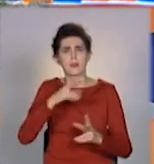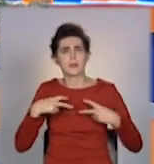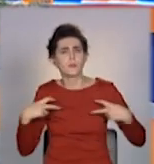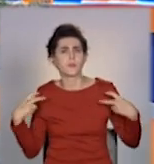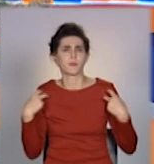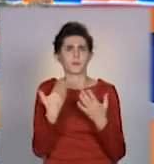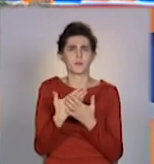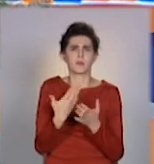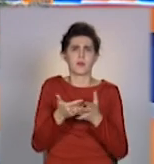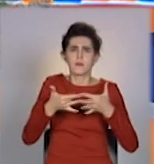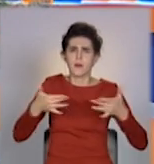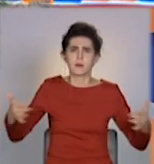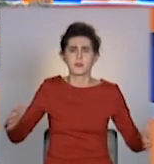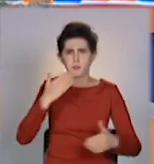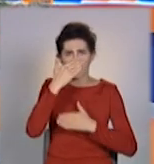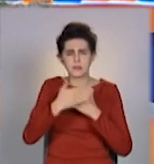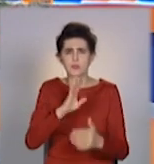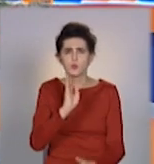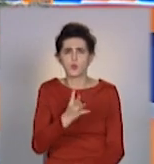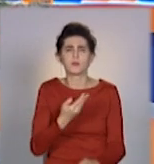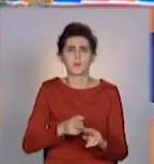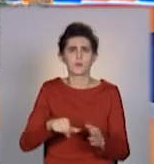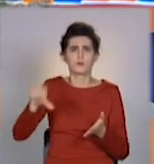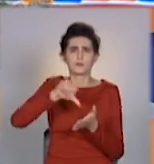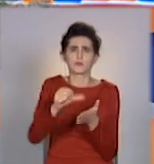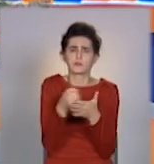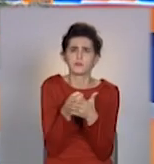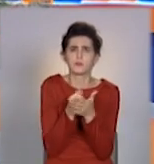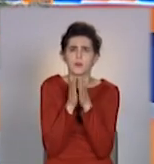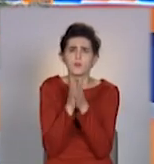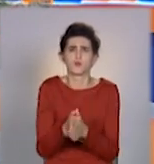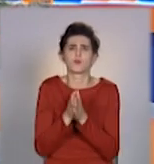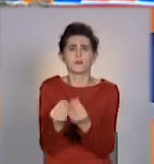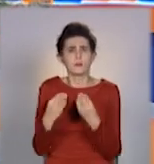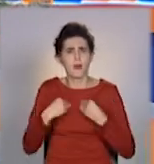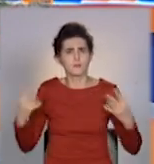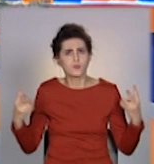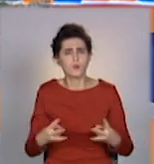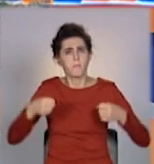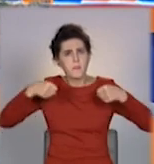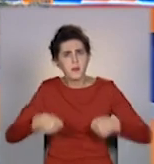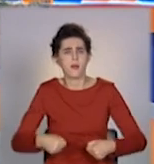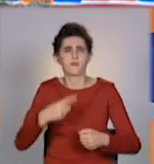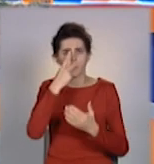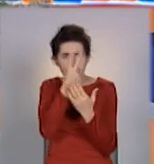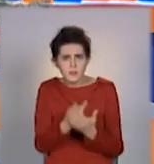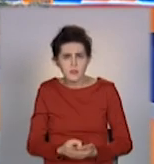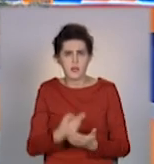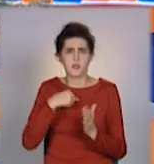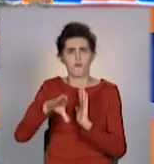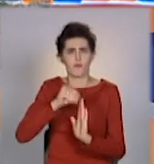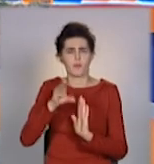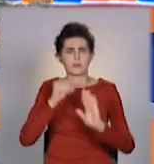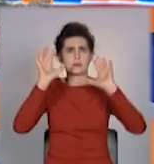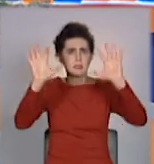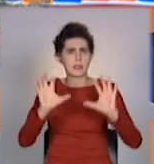округах. Понад 4 роки активісти та правозахисники доводили уряду необхідність переглянути виборчий кодекс. Зміни все ж